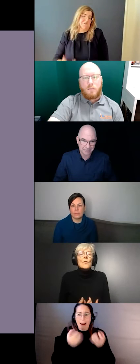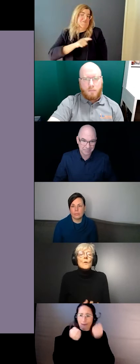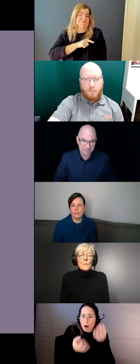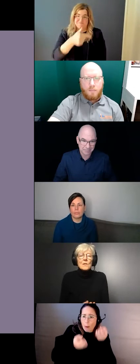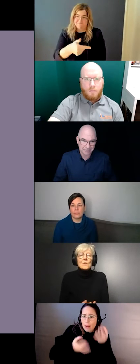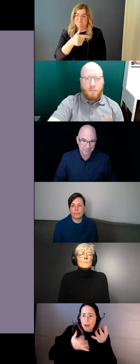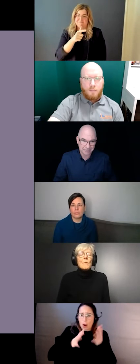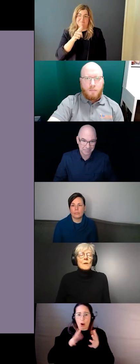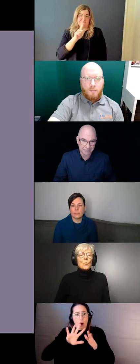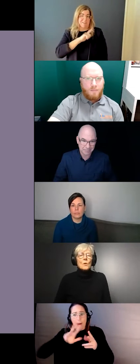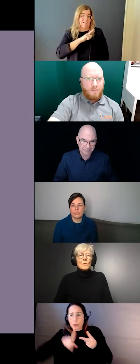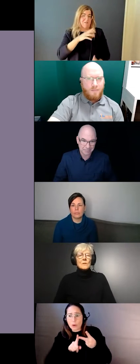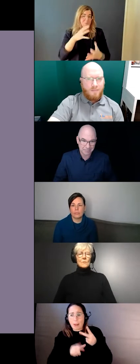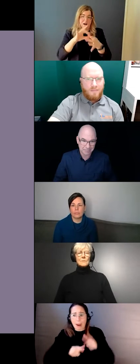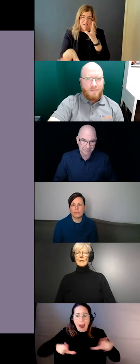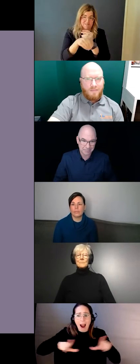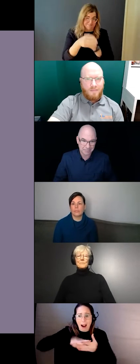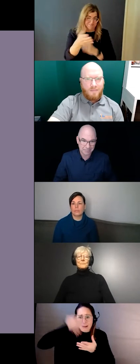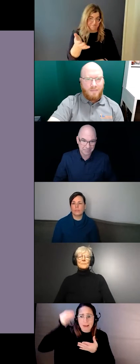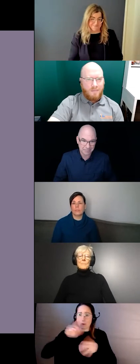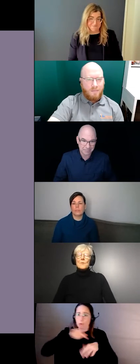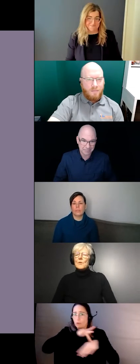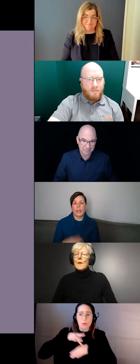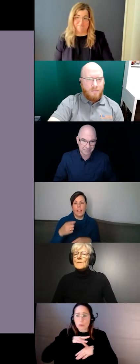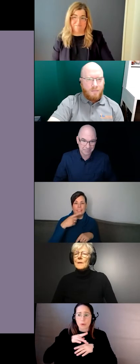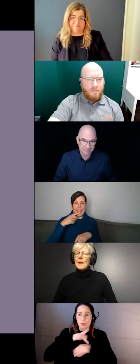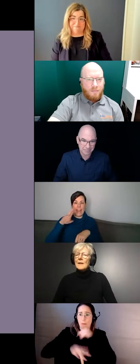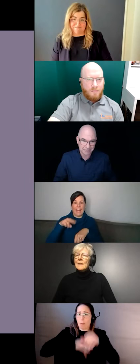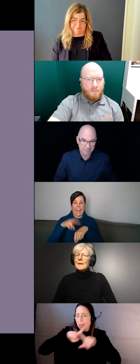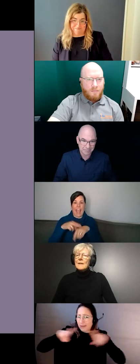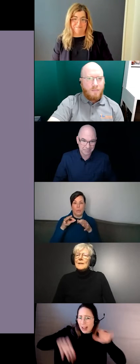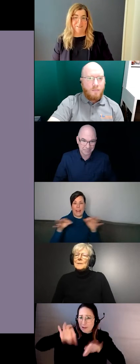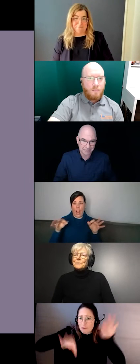capacité d'expérimenter le monde. Donc, Léa, je suis sûr que tu as quelque chose à rajouter.